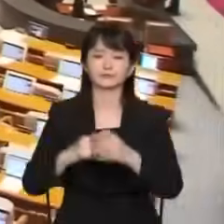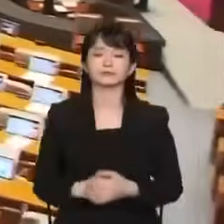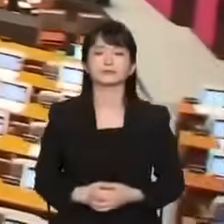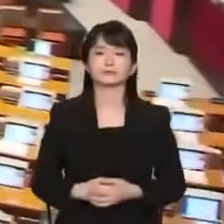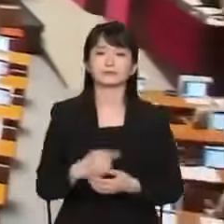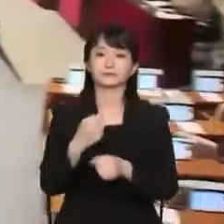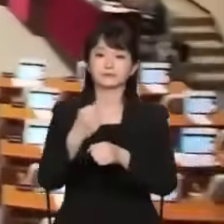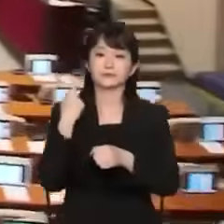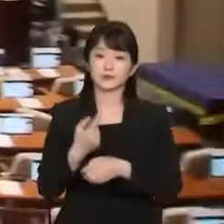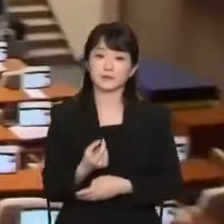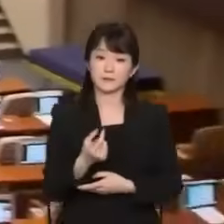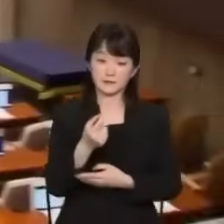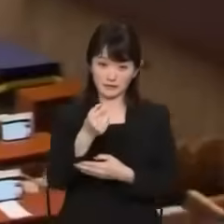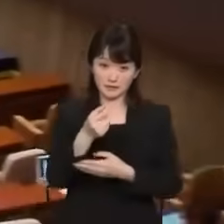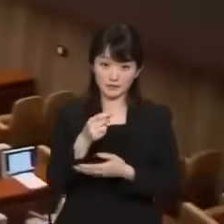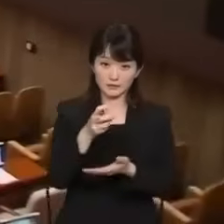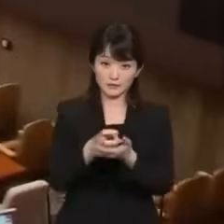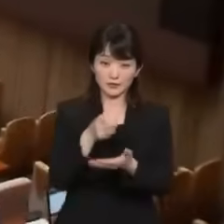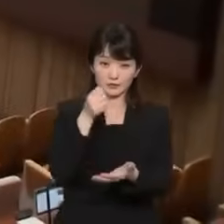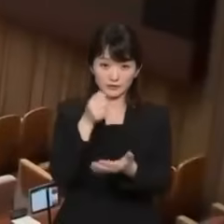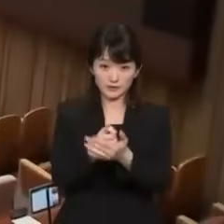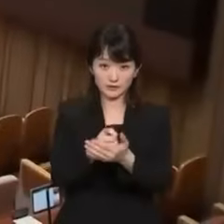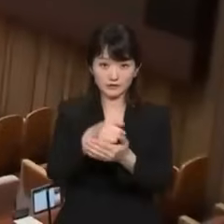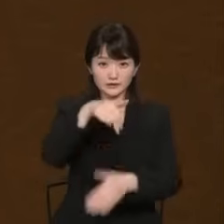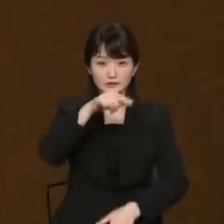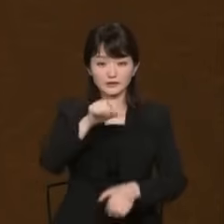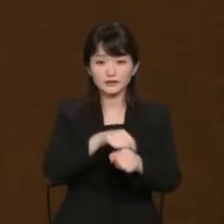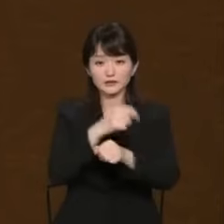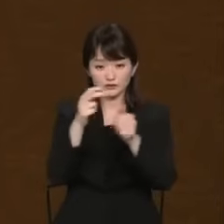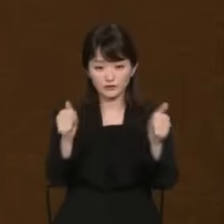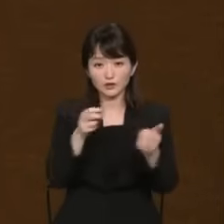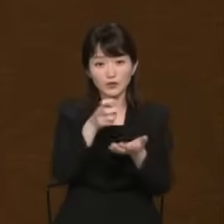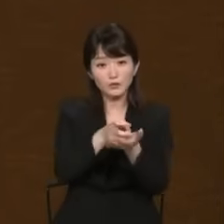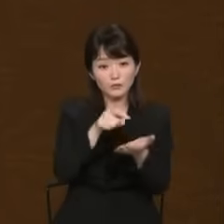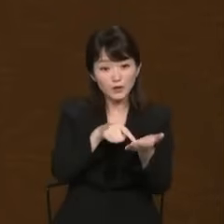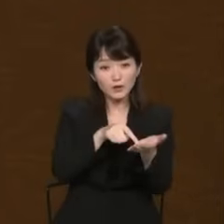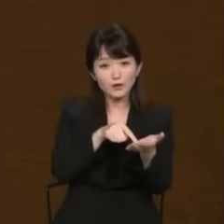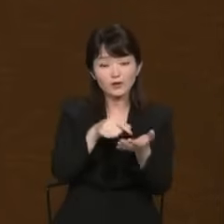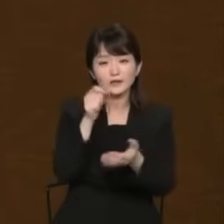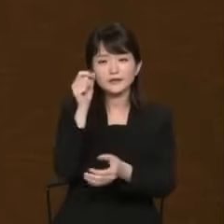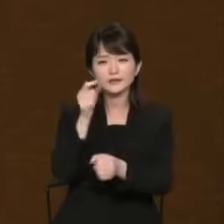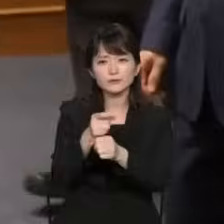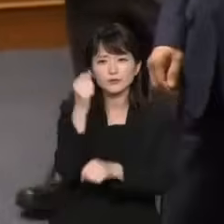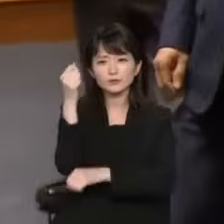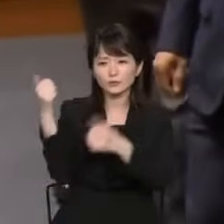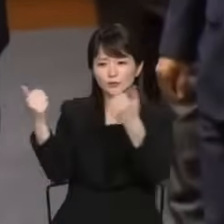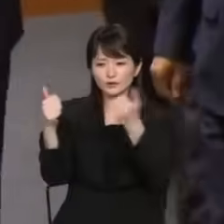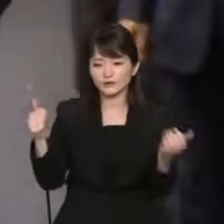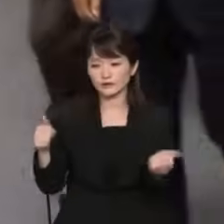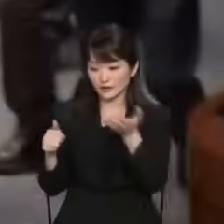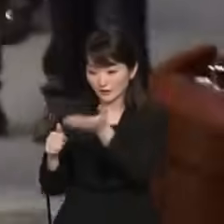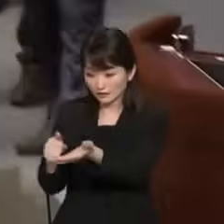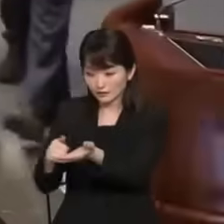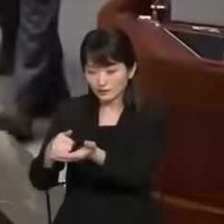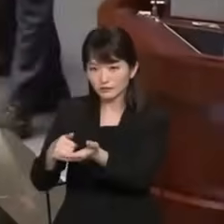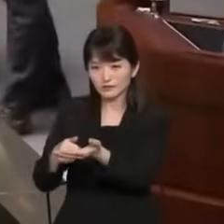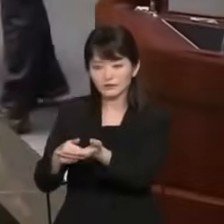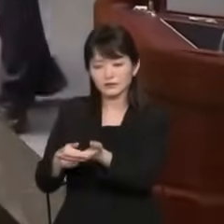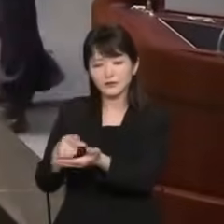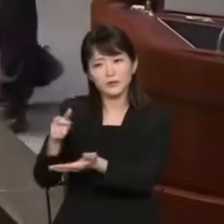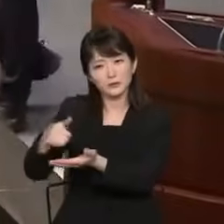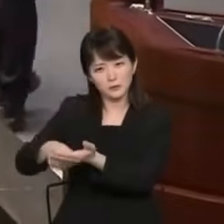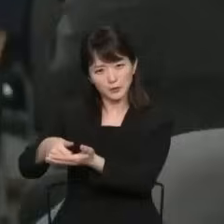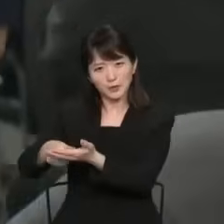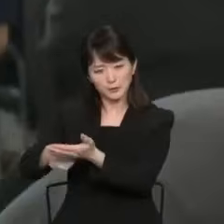지난해 패스트트랙으로 지정된 최상병 특검법은 이미 본회의에 부의돼 있어 언제든 표결 처리할 수 있는